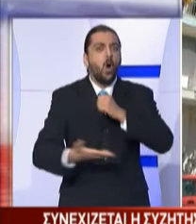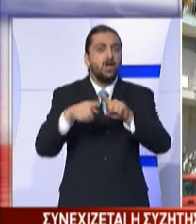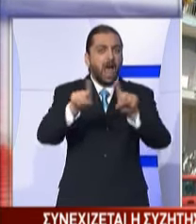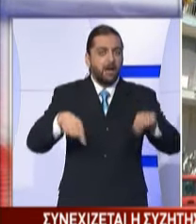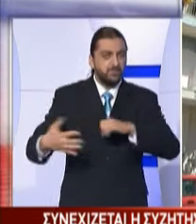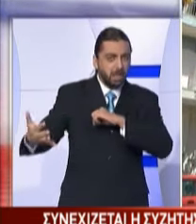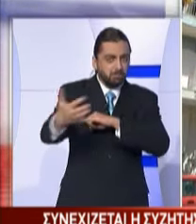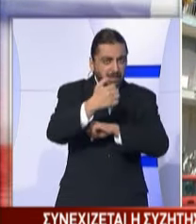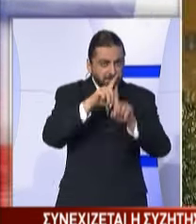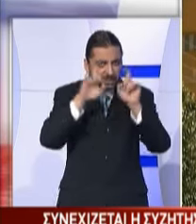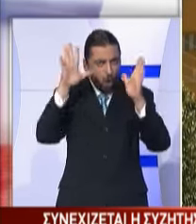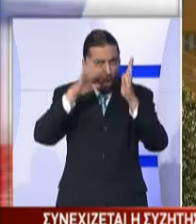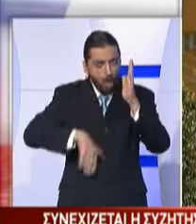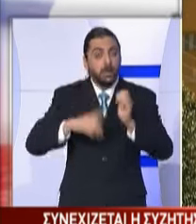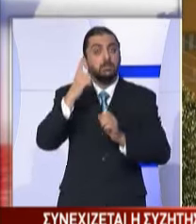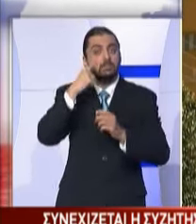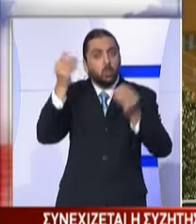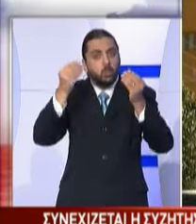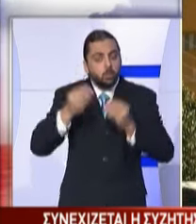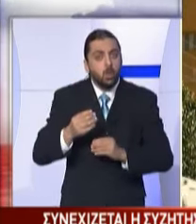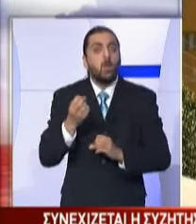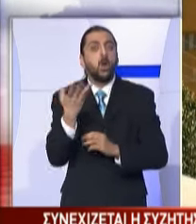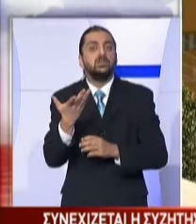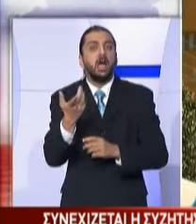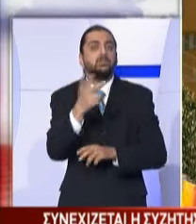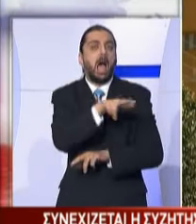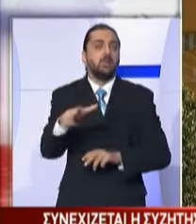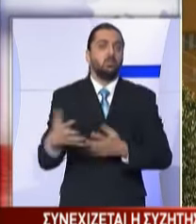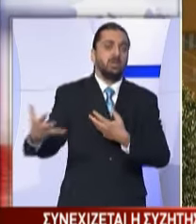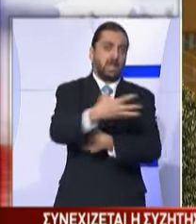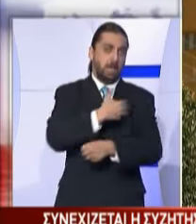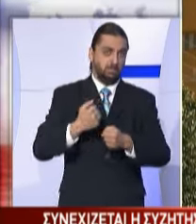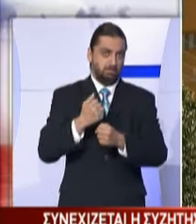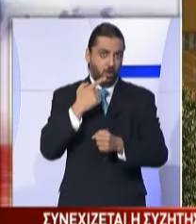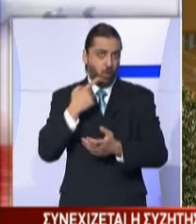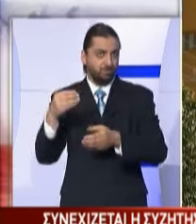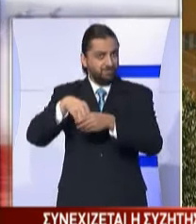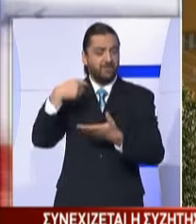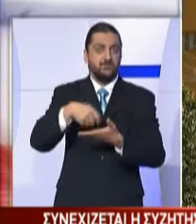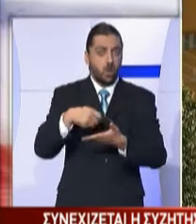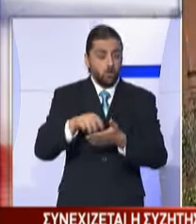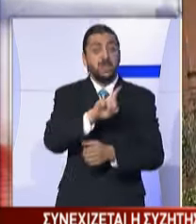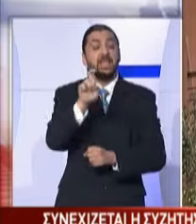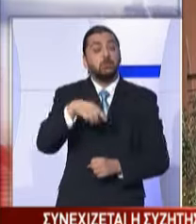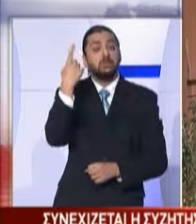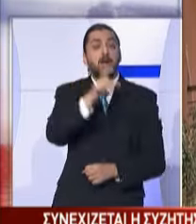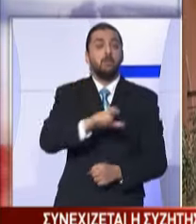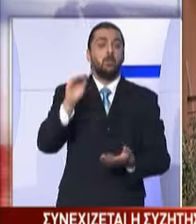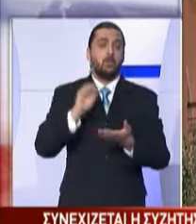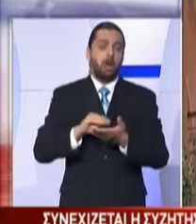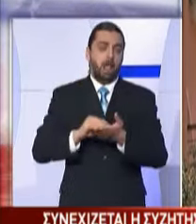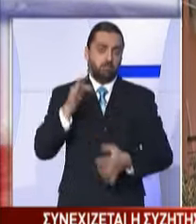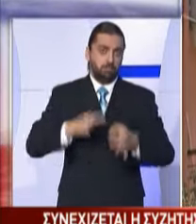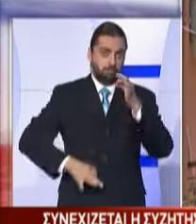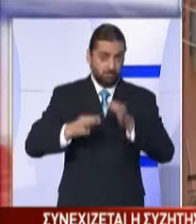γίνουν υπολογισμοί για το ύψος των εσόδων που θα αντληθούν από αυτά. Το πιθανότερο είναι ότι θα γίνει και νέα σύσκεψη την ερχόμενη εβδομάδα.